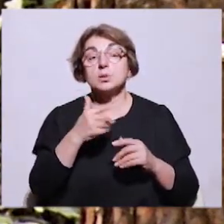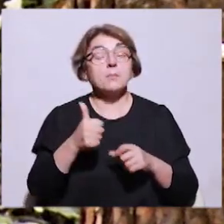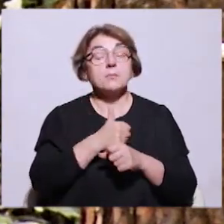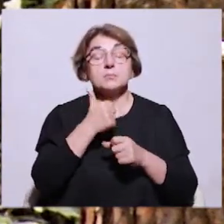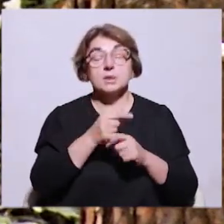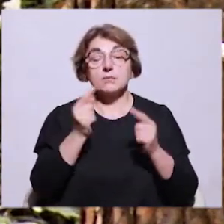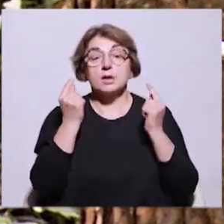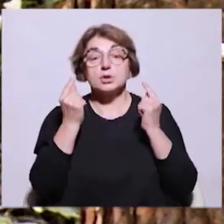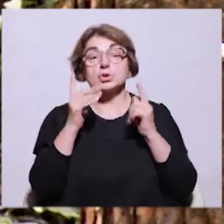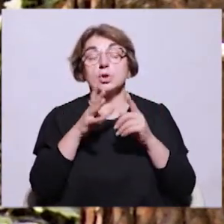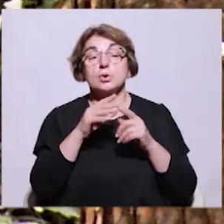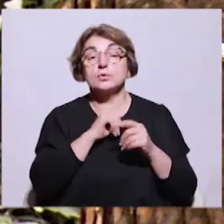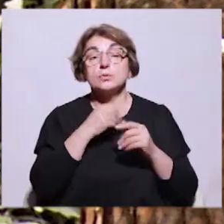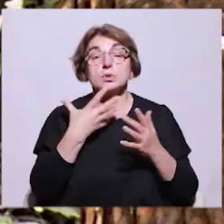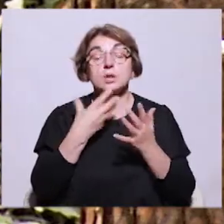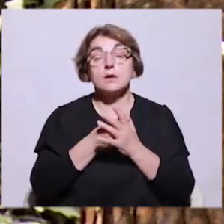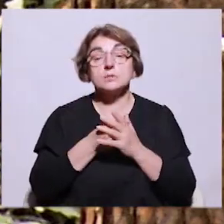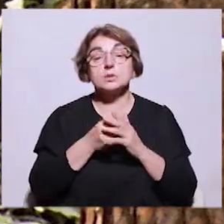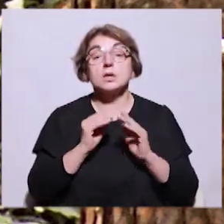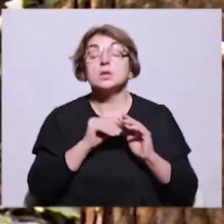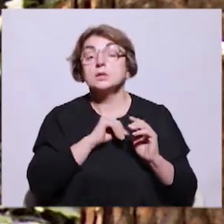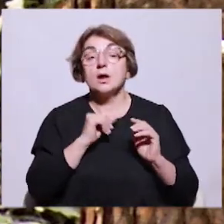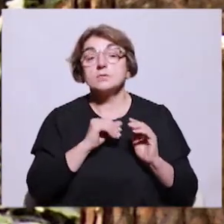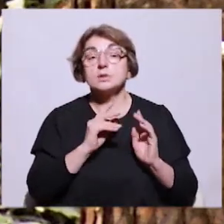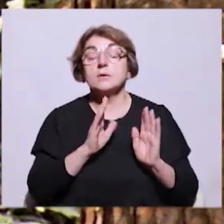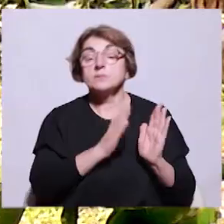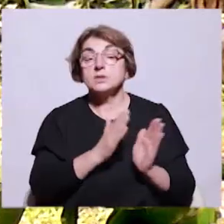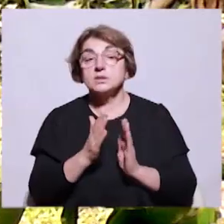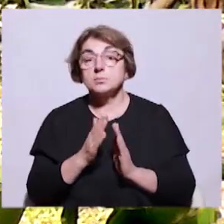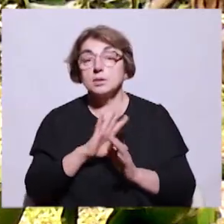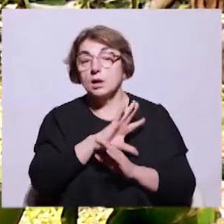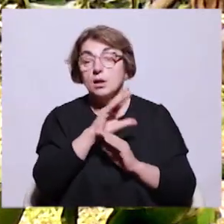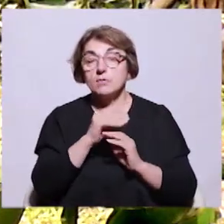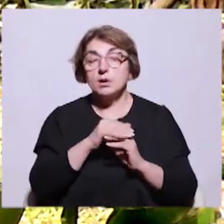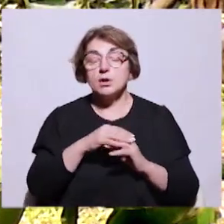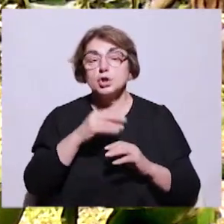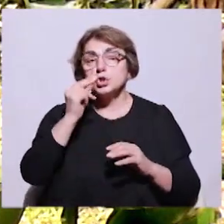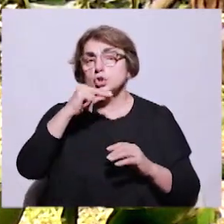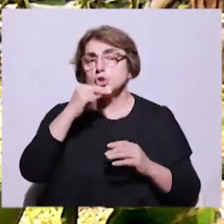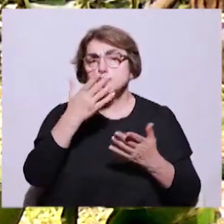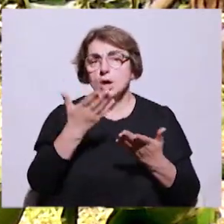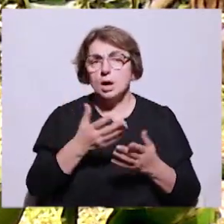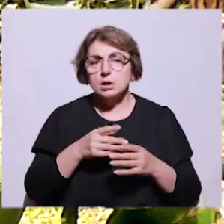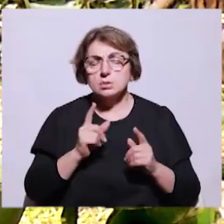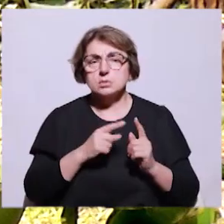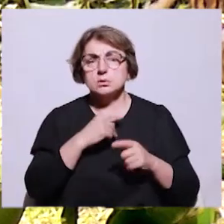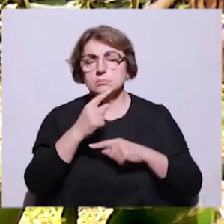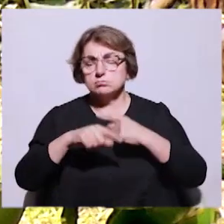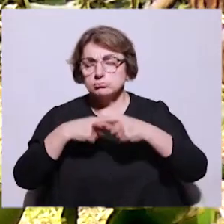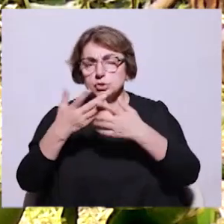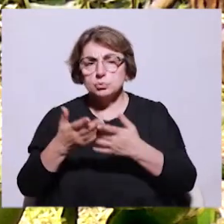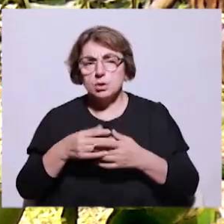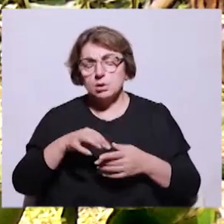ნიშანი თვის დისციპლინა და ყველაფერი ხელოვნების რანგში აიყვანა. ჩაის რიტუალები,